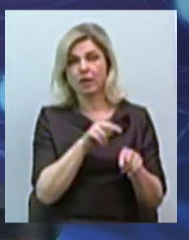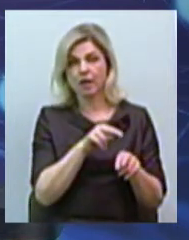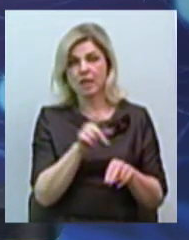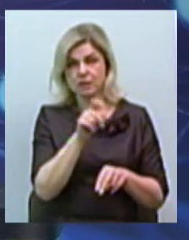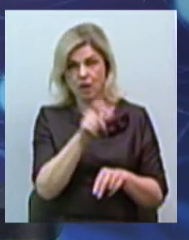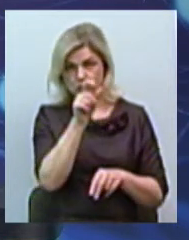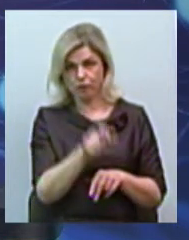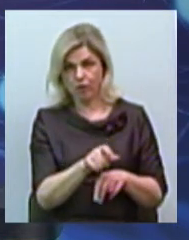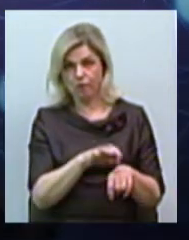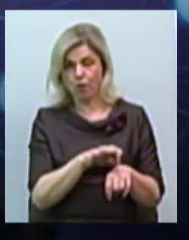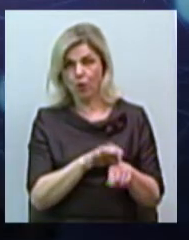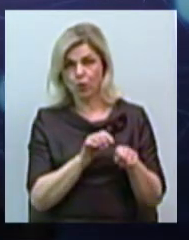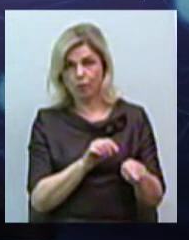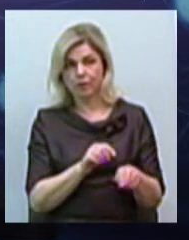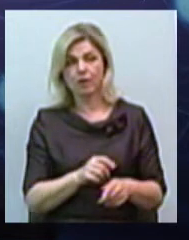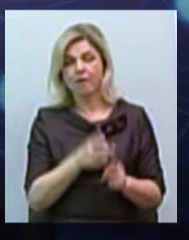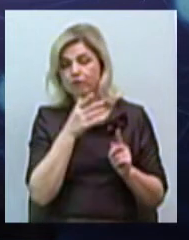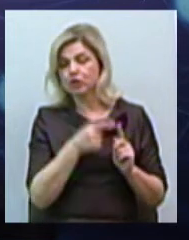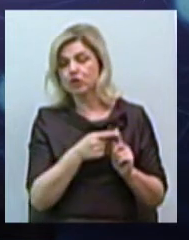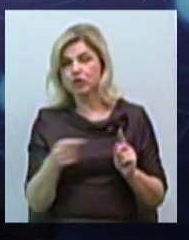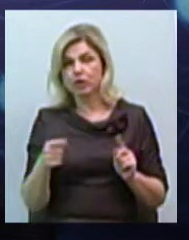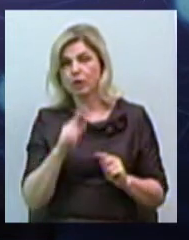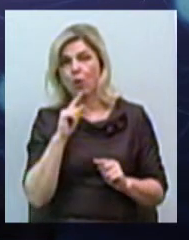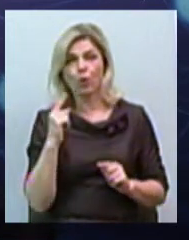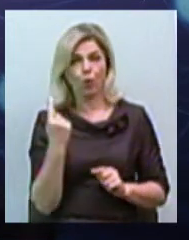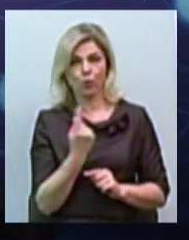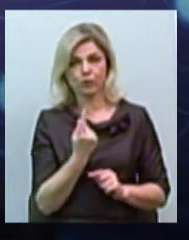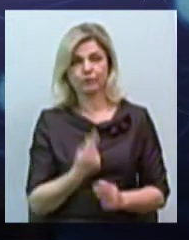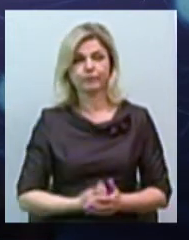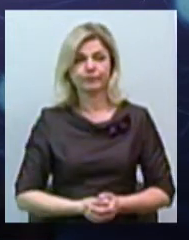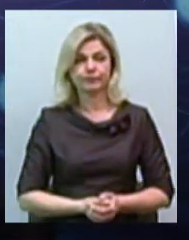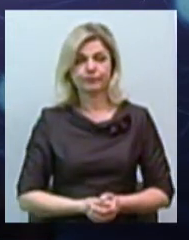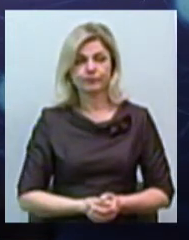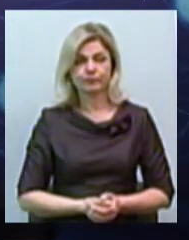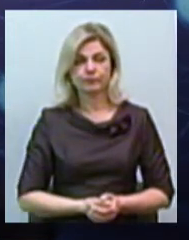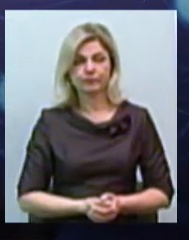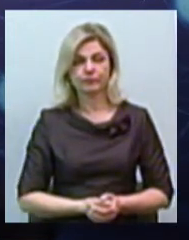хворим протягом цілого року. То, що їм